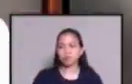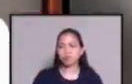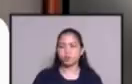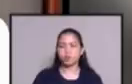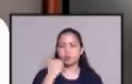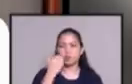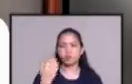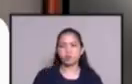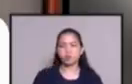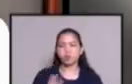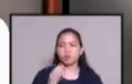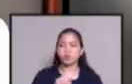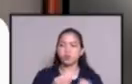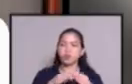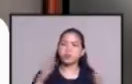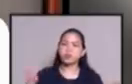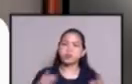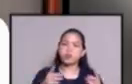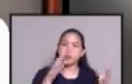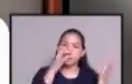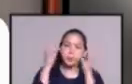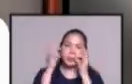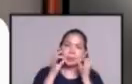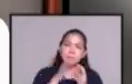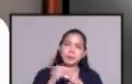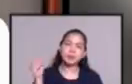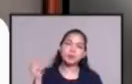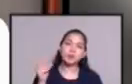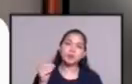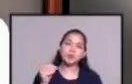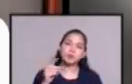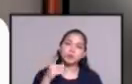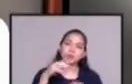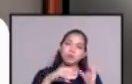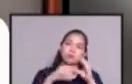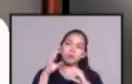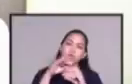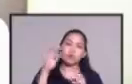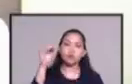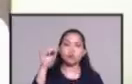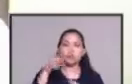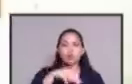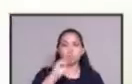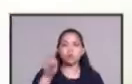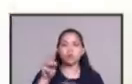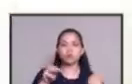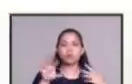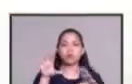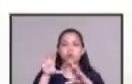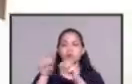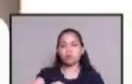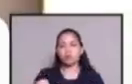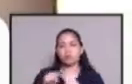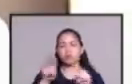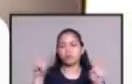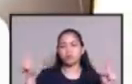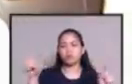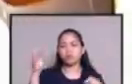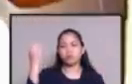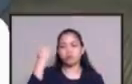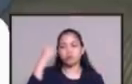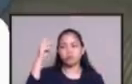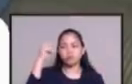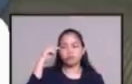Patay naman ang big-time supplier ng ecstasy at shabu sa buyback operation sa isang kondominium sa Maynila. Aarestuhin na raw sana si Steve Jan